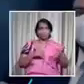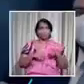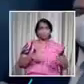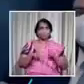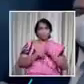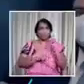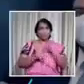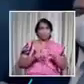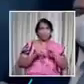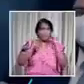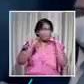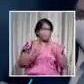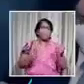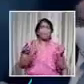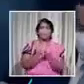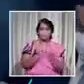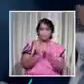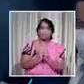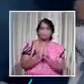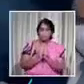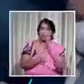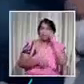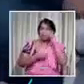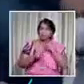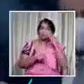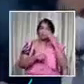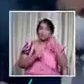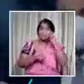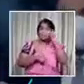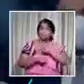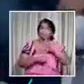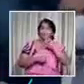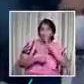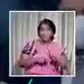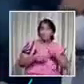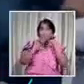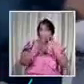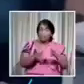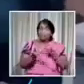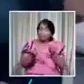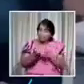තියෙන මජර ස්වභාවයක් කියලා තමයි ජනතාව දකින්නේ ජනතාව ඉල්ලන්නේ මේ වට